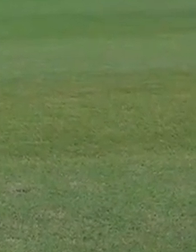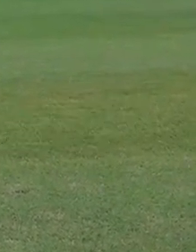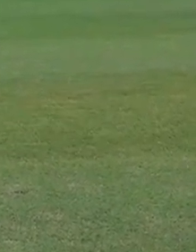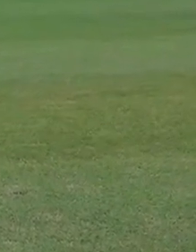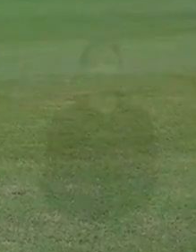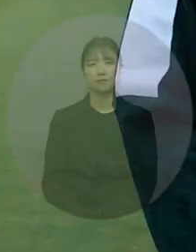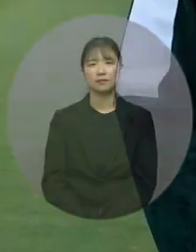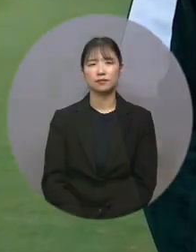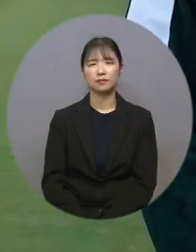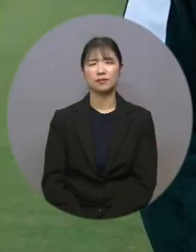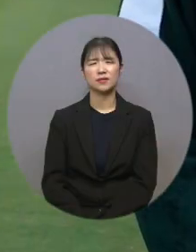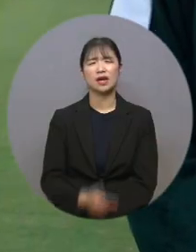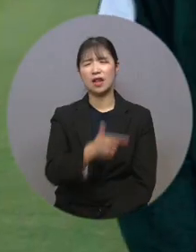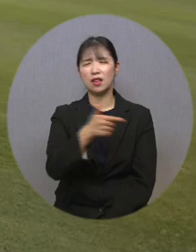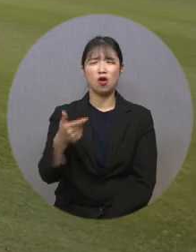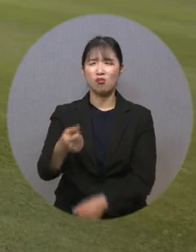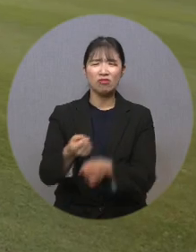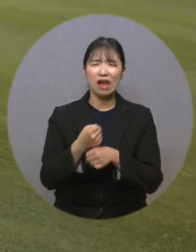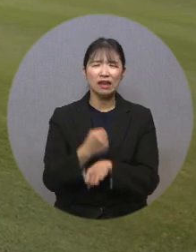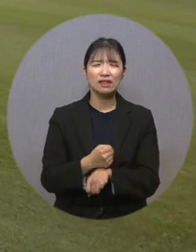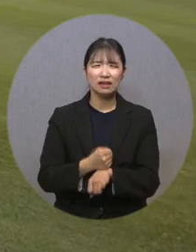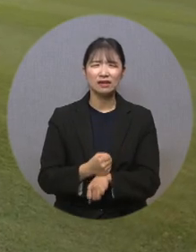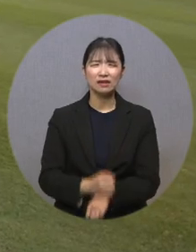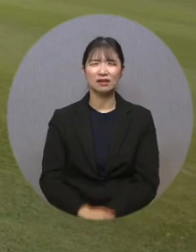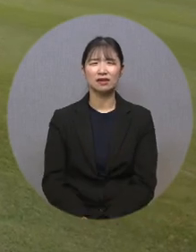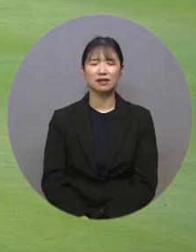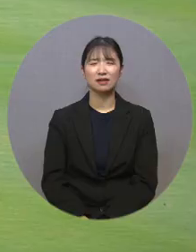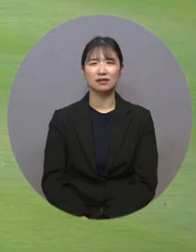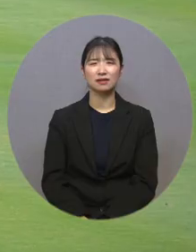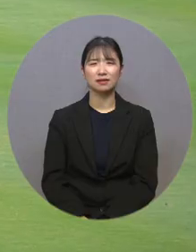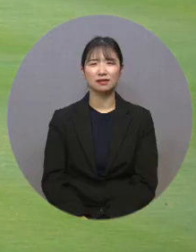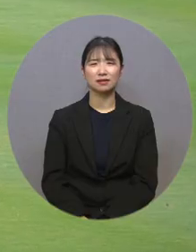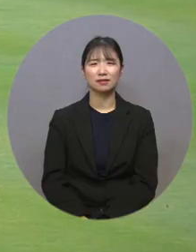아, 너무 땡겼다, 연아 씨. 괜찮아요, 언니.